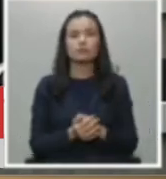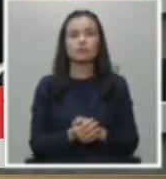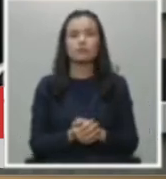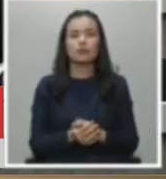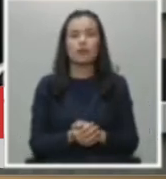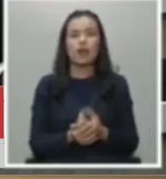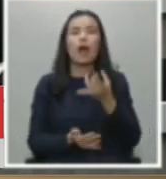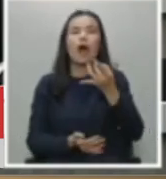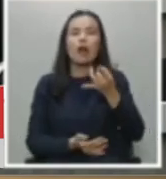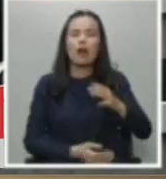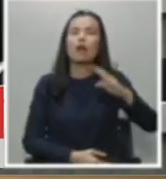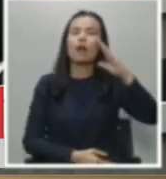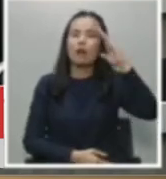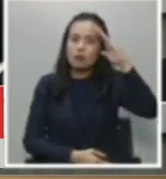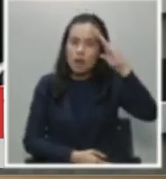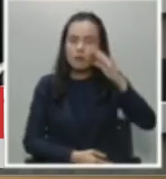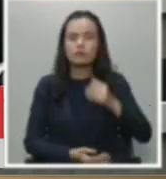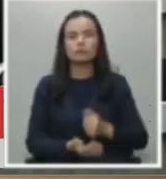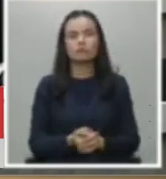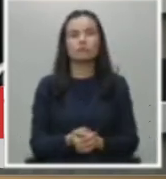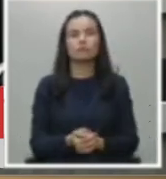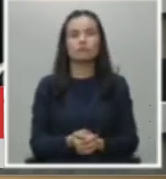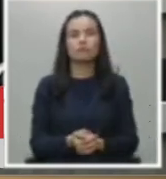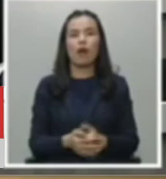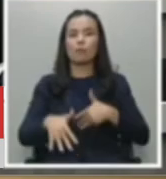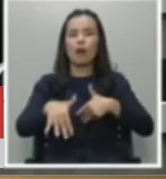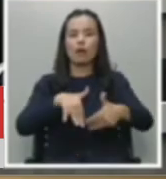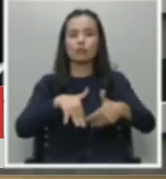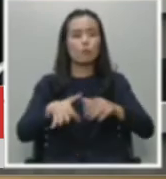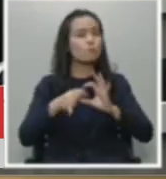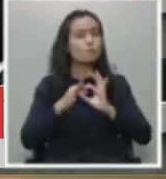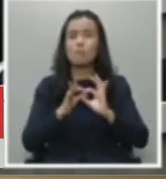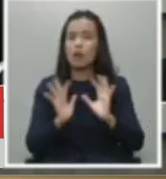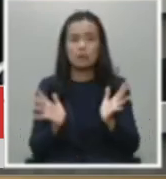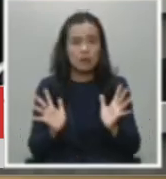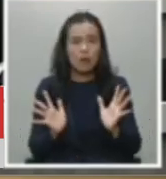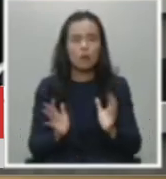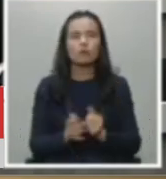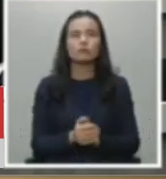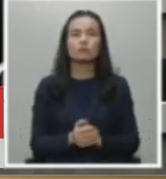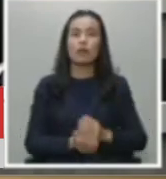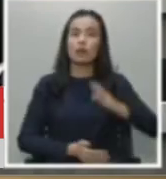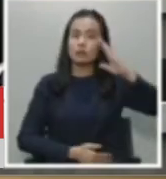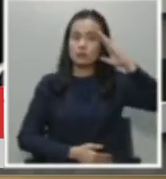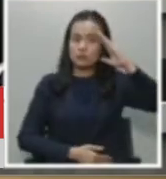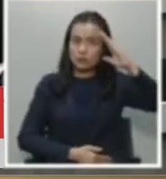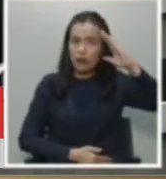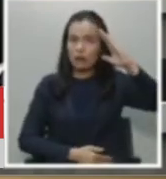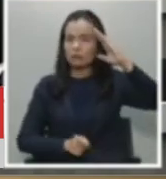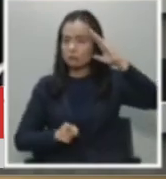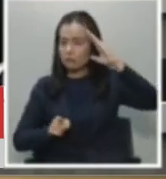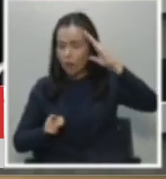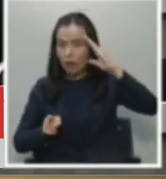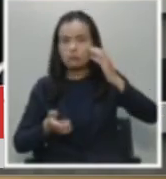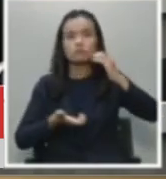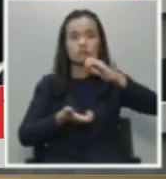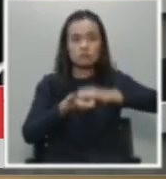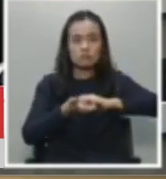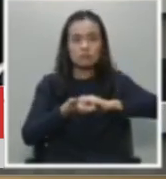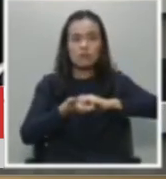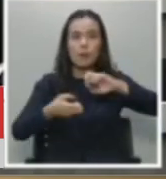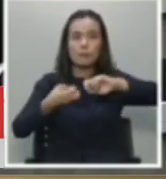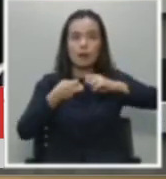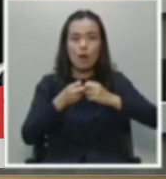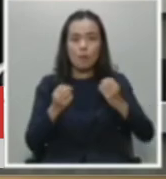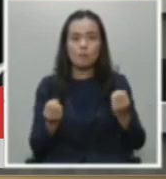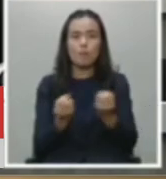รก็เรื่องของกองทัพไม่ได้เกี่ยวกับประชาชนแล้วทหารกับทหารทำธุรกิจขัดผลประโยชน์กัน